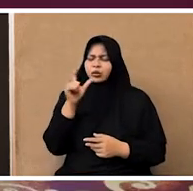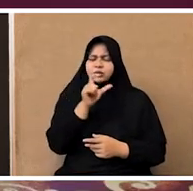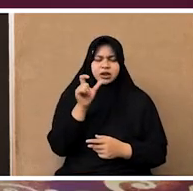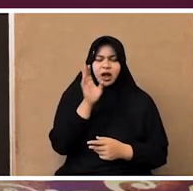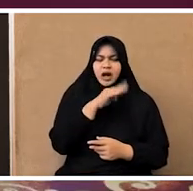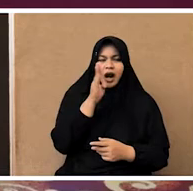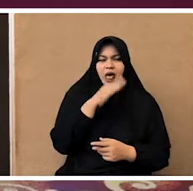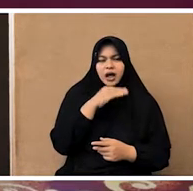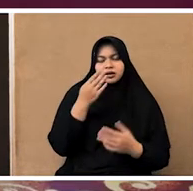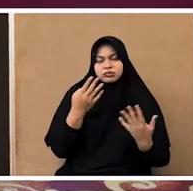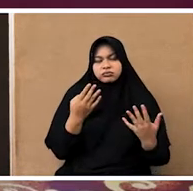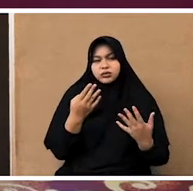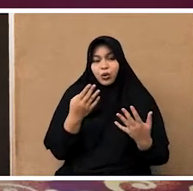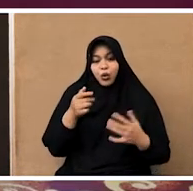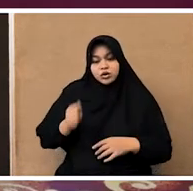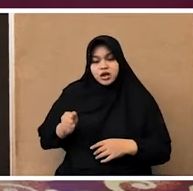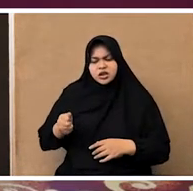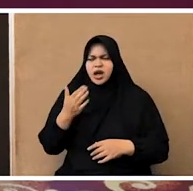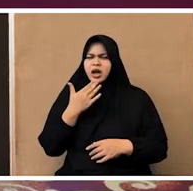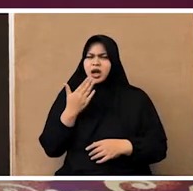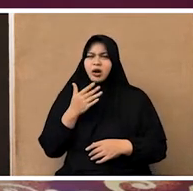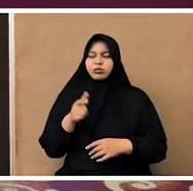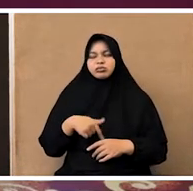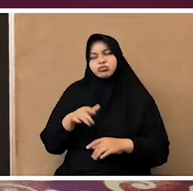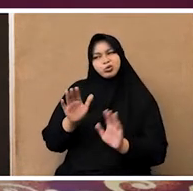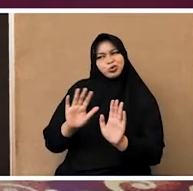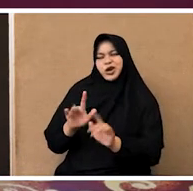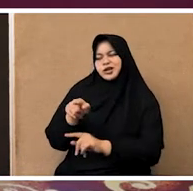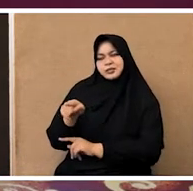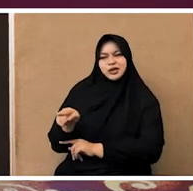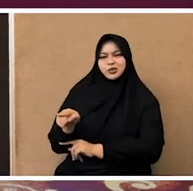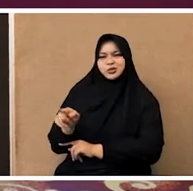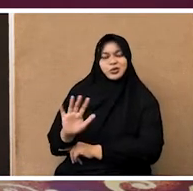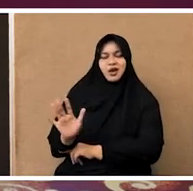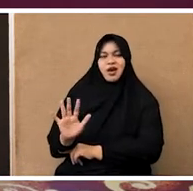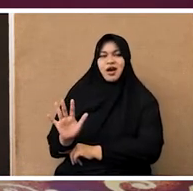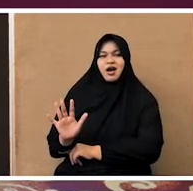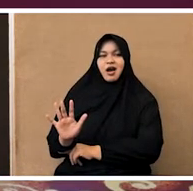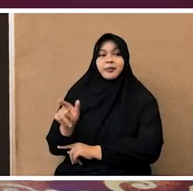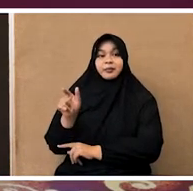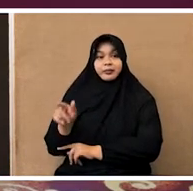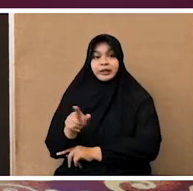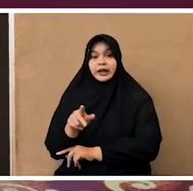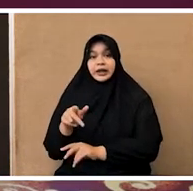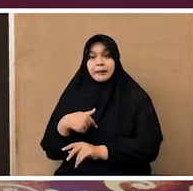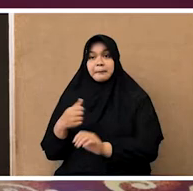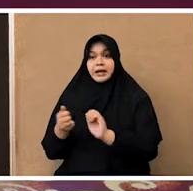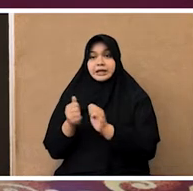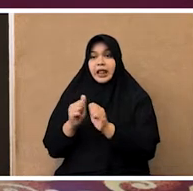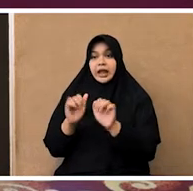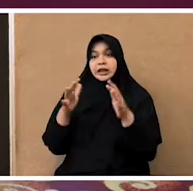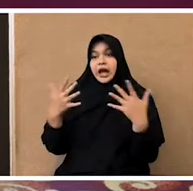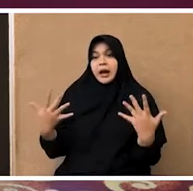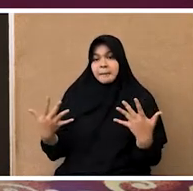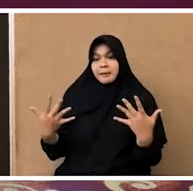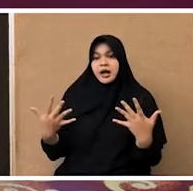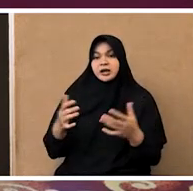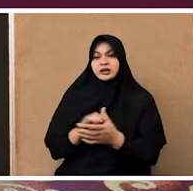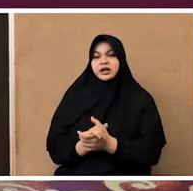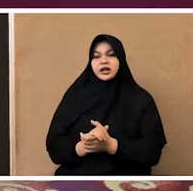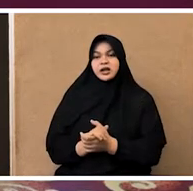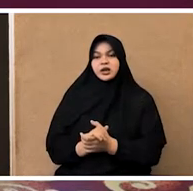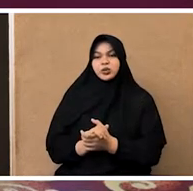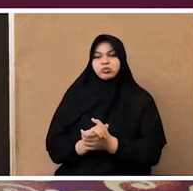apa dengan sanksinya yang ringan oh bukan begitu yang kita persoalkan adalah soal offer